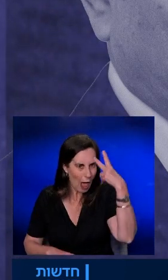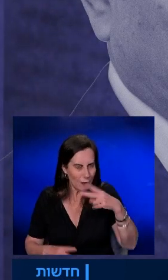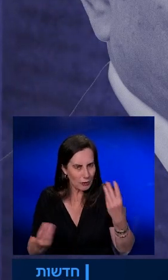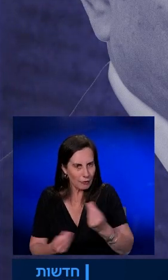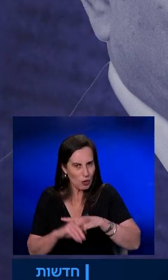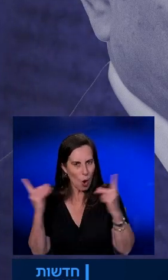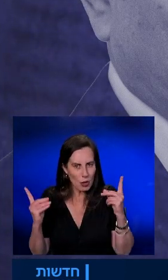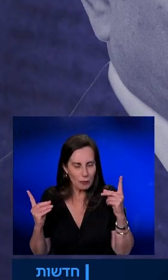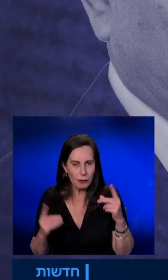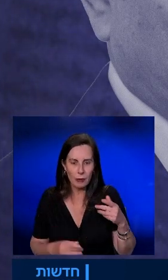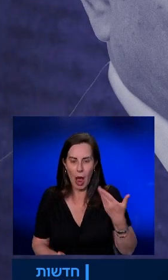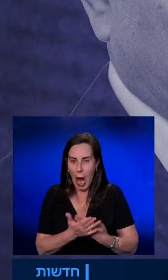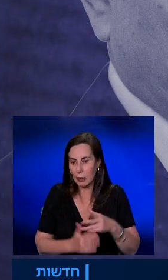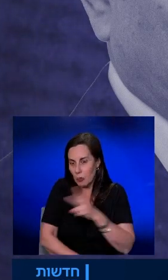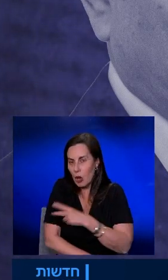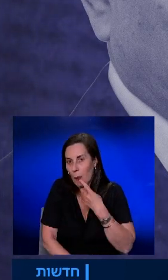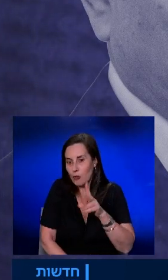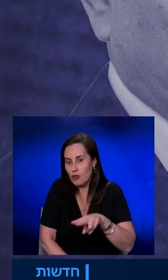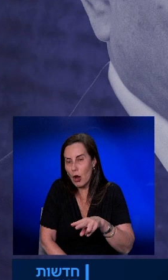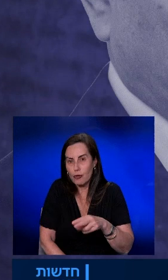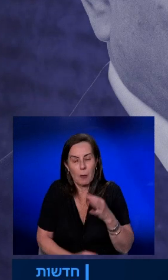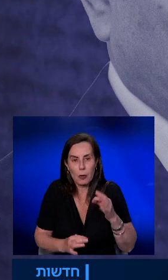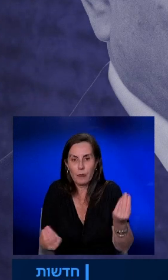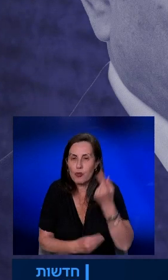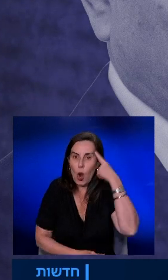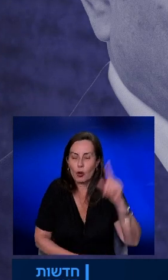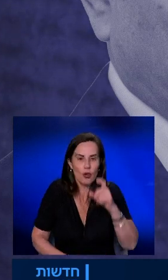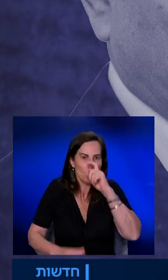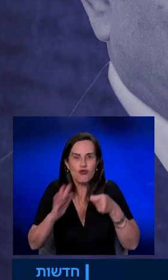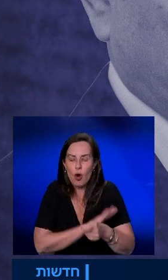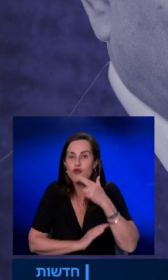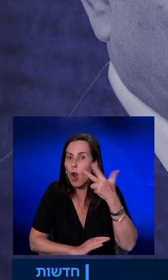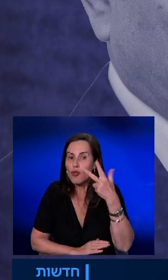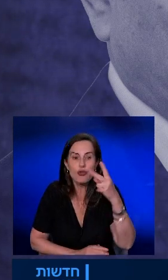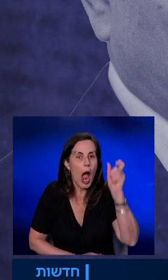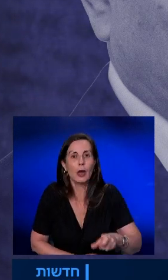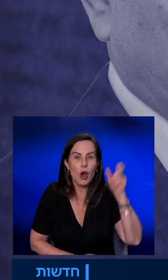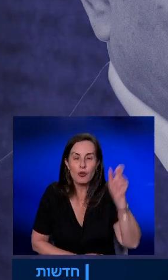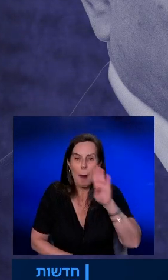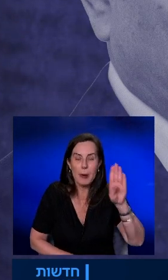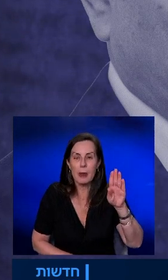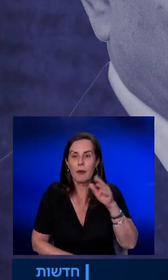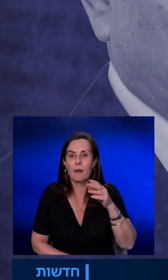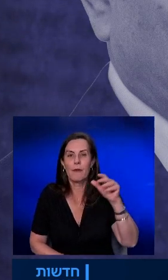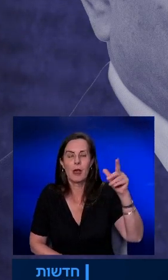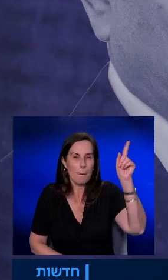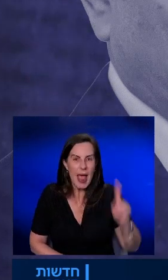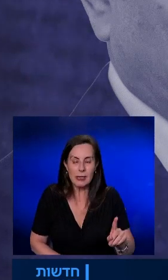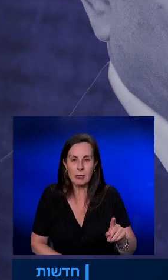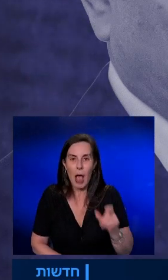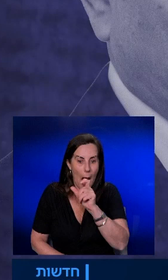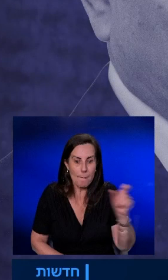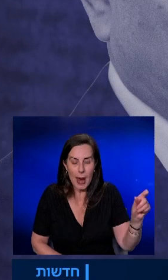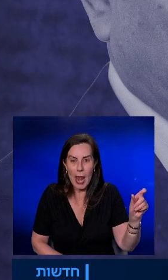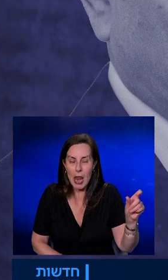אחרת. פילבר, במשטרה אמרו שיש עולם שלם שלא ידעתי. שוחד, 3 שנים, 2 אנשים, נתניהו ואלוביץ'. המילים שאני